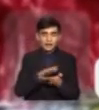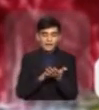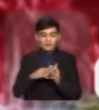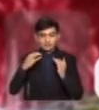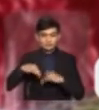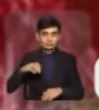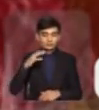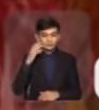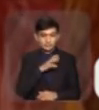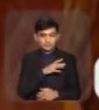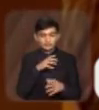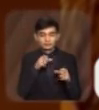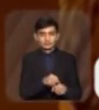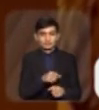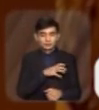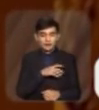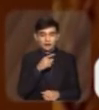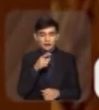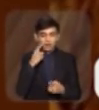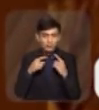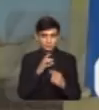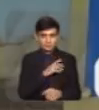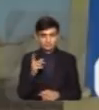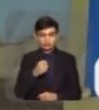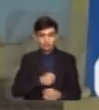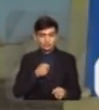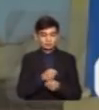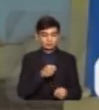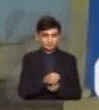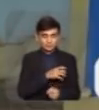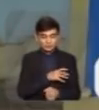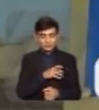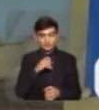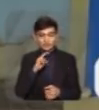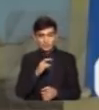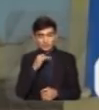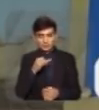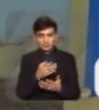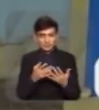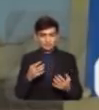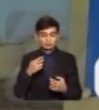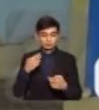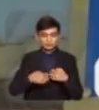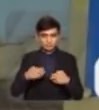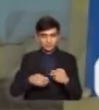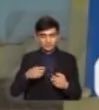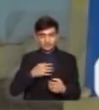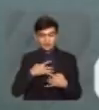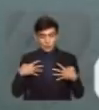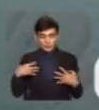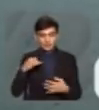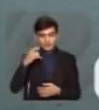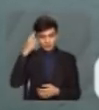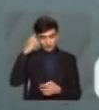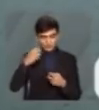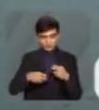заявление. Малыш плакал, чем раздражал похитителя. Тот стал избивать ребенка. Экспертиза показала множественные переломы ребер, черепа и другие травмы